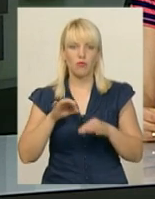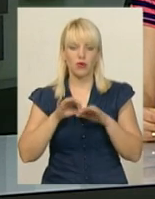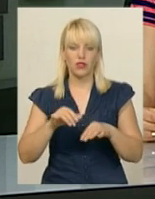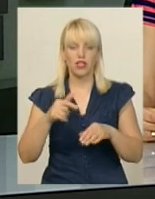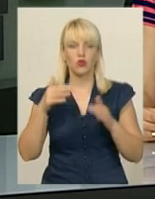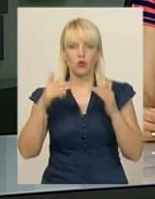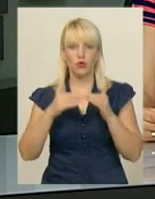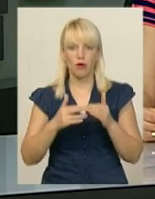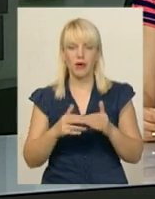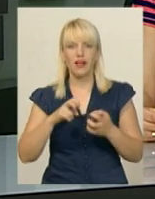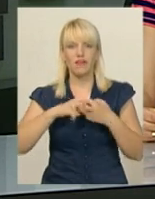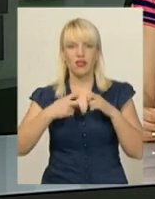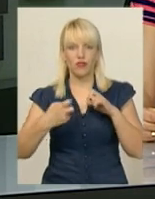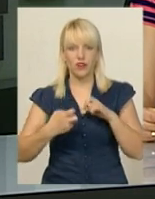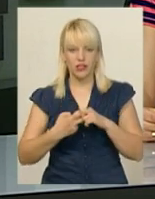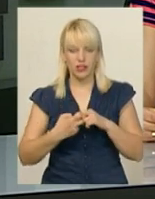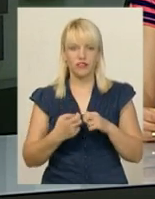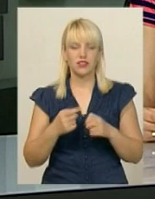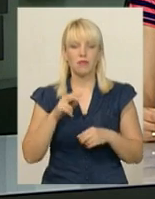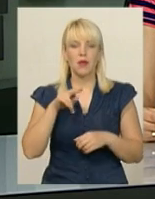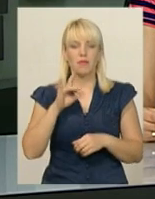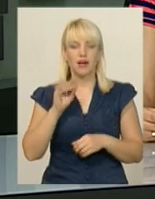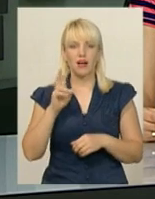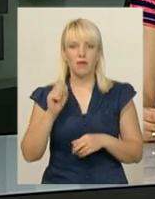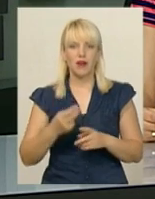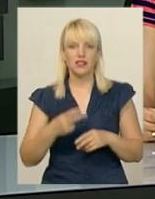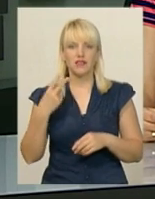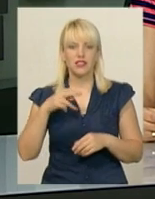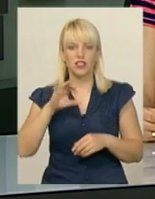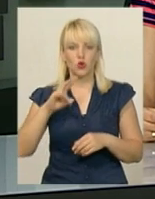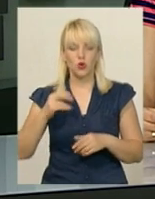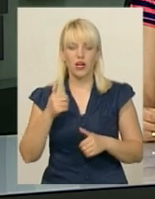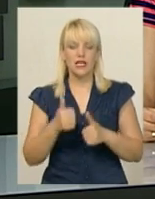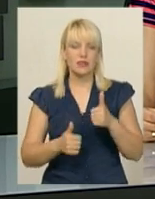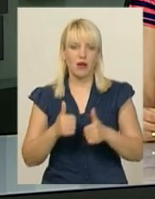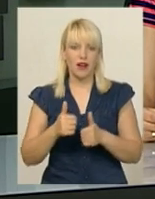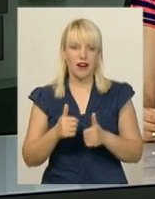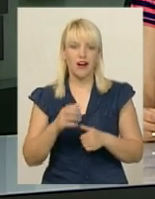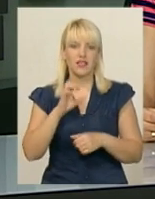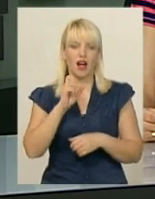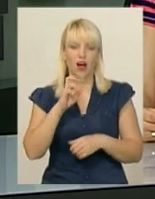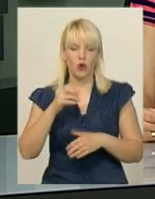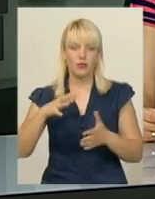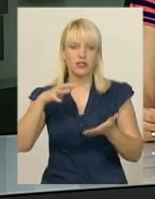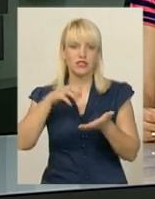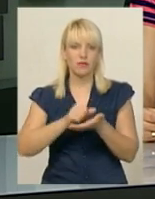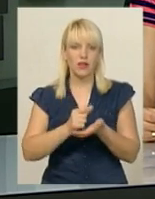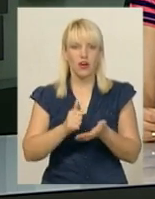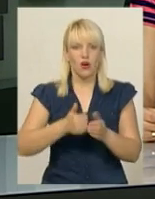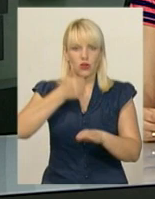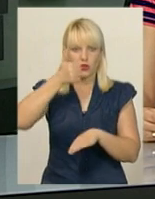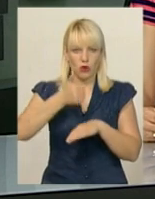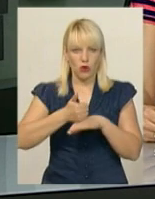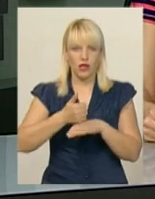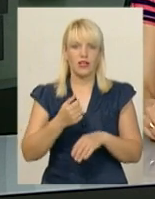вдома з Івано-Франківським Прикарпаттям. Після 28 турів змагань агробізнес очолює рейтинг команд у групі А. Поділля знаходиться